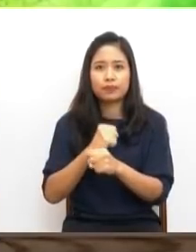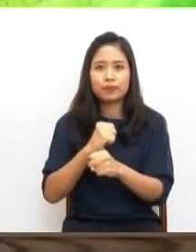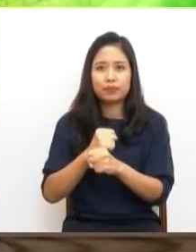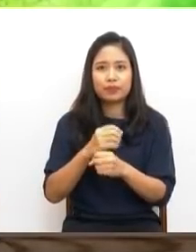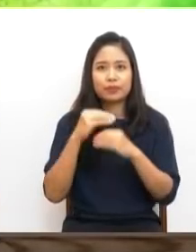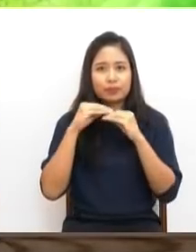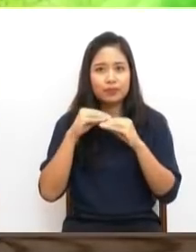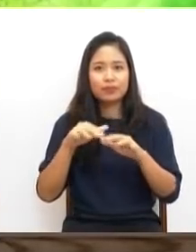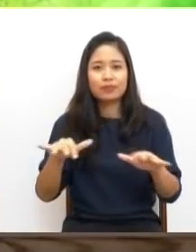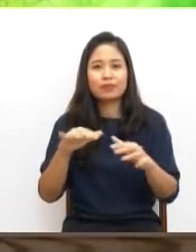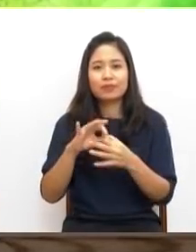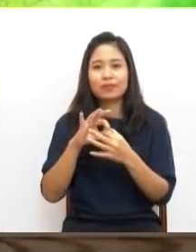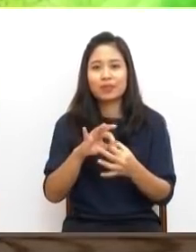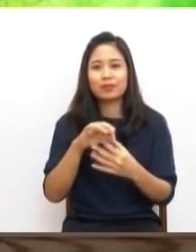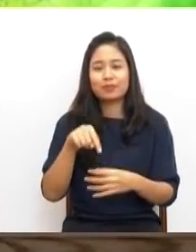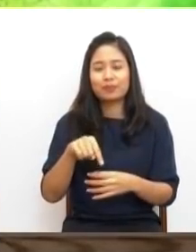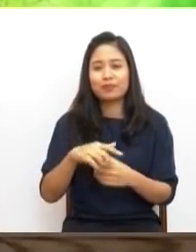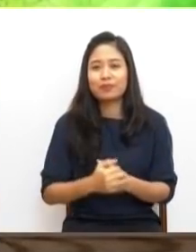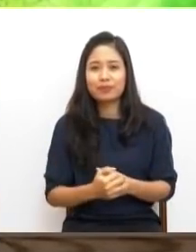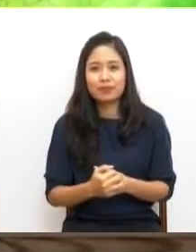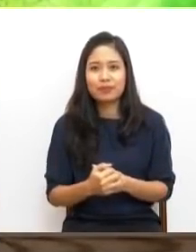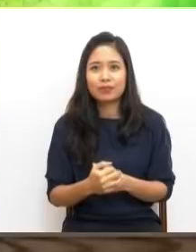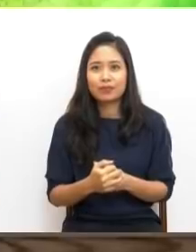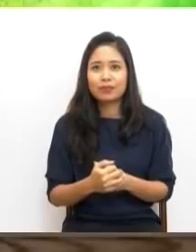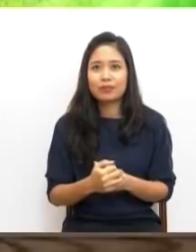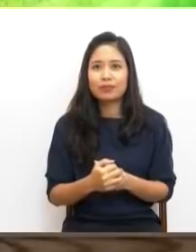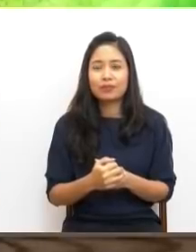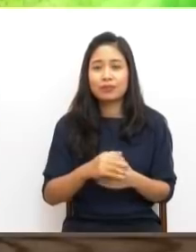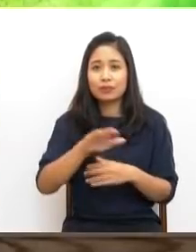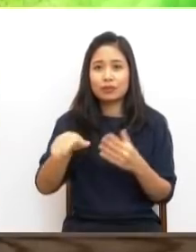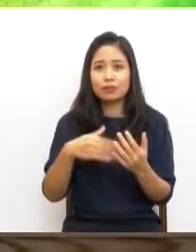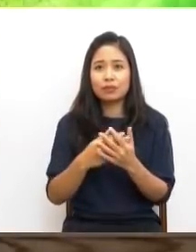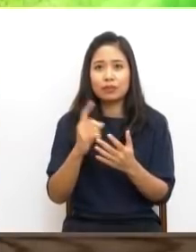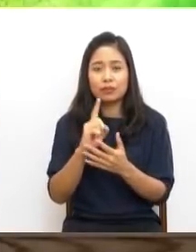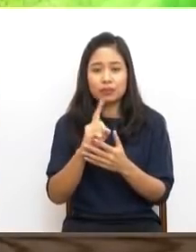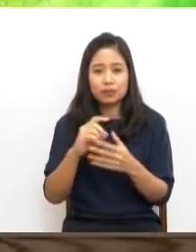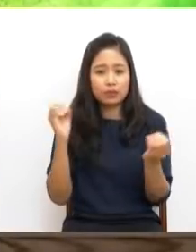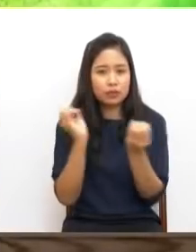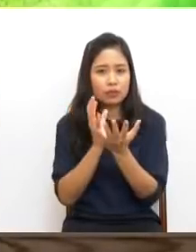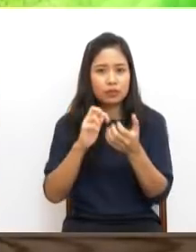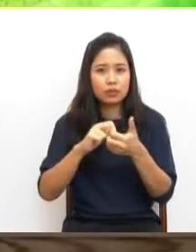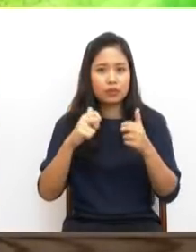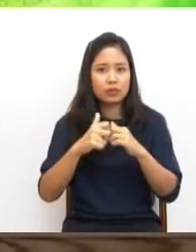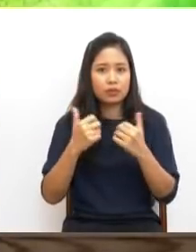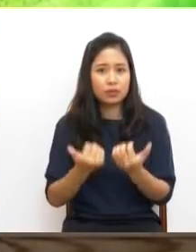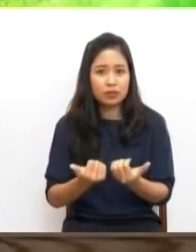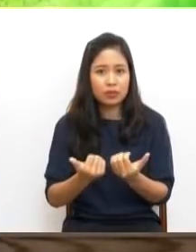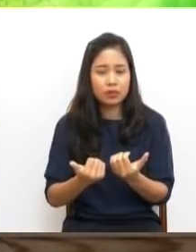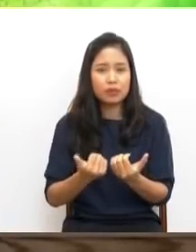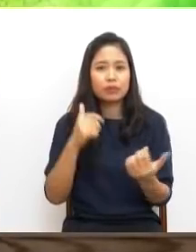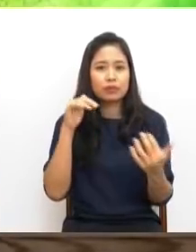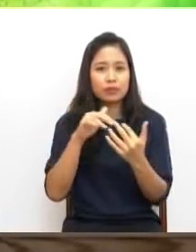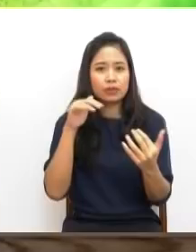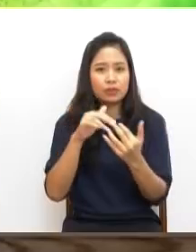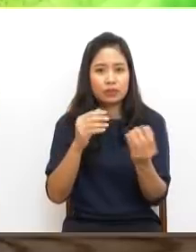จ้งเพื่อทราบไปทุกคนหากบุคลากรท่านใดประสบปัญหาเรื่องนี้ก็ขอให้สื่อสารผ่านไปยังเ